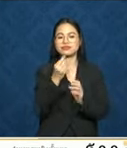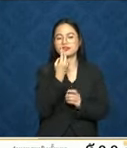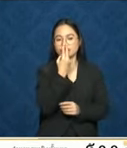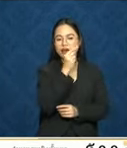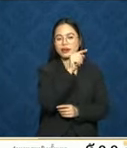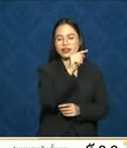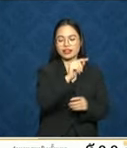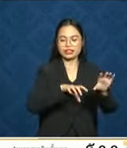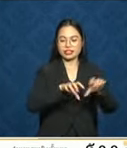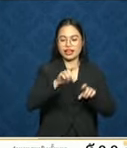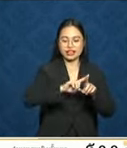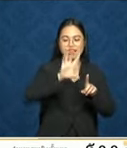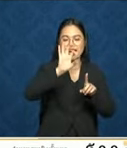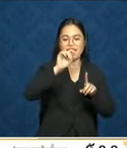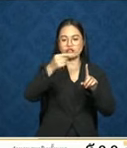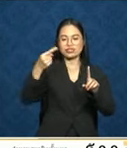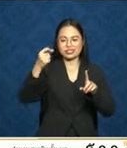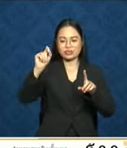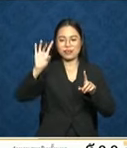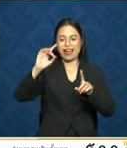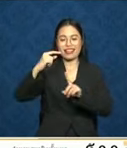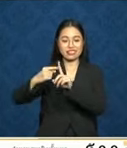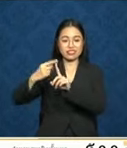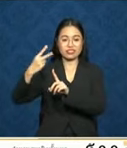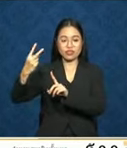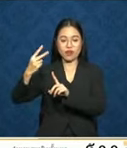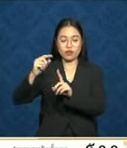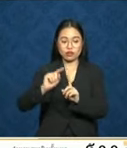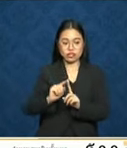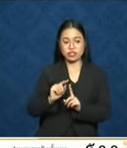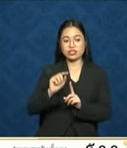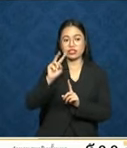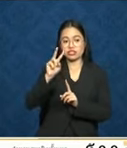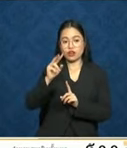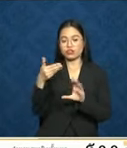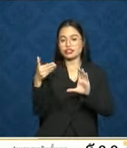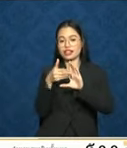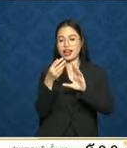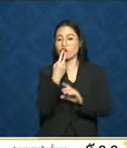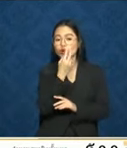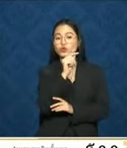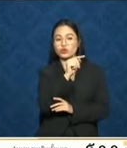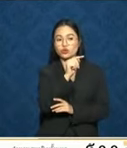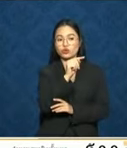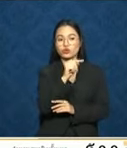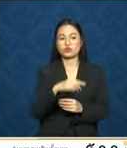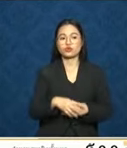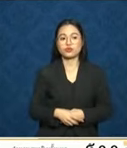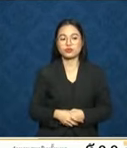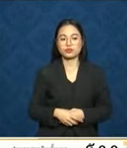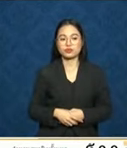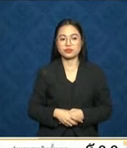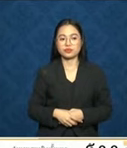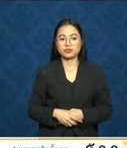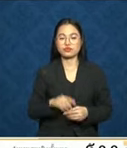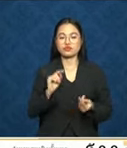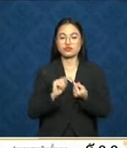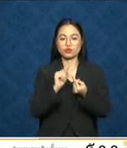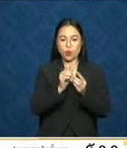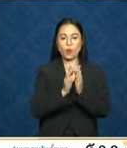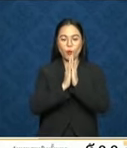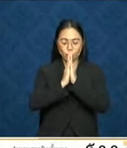วันที่9ถึง18กุมภาพันธ์ครับแล้วก็งานที่2ครับขอสไลด์ด้วยครับเป็นงานสัก